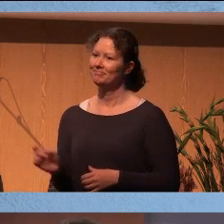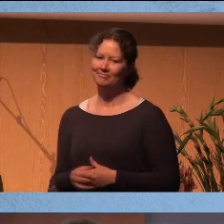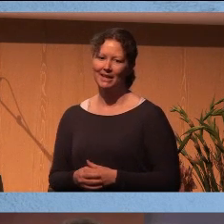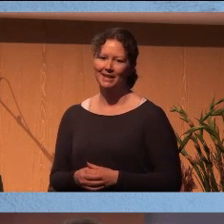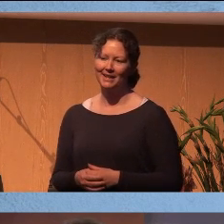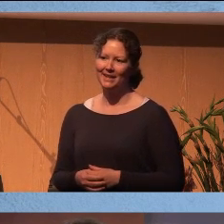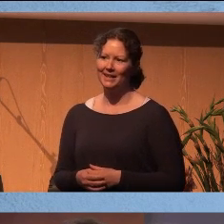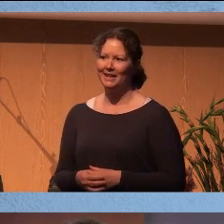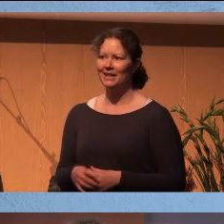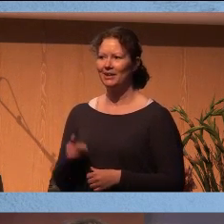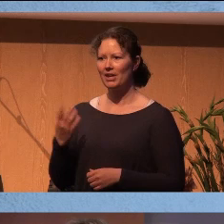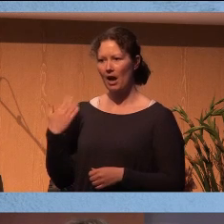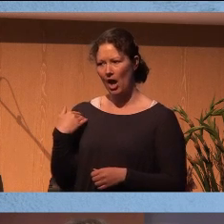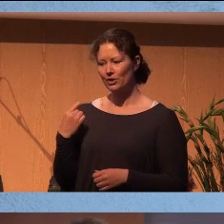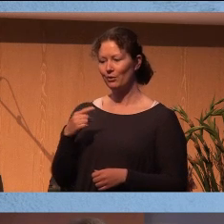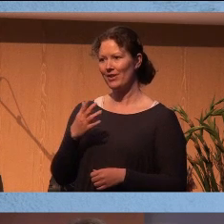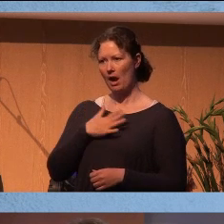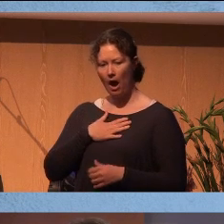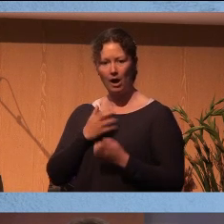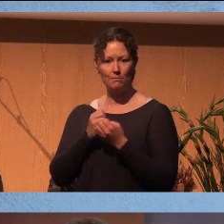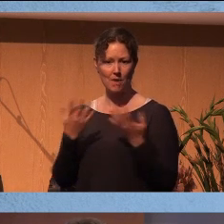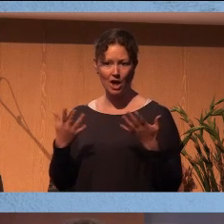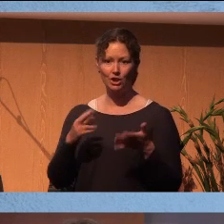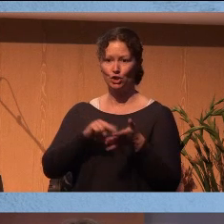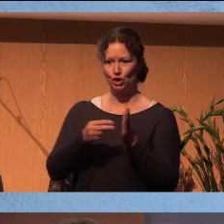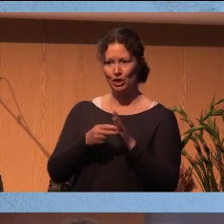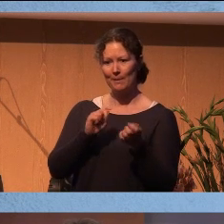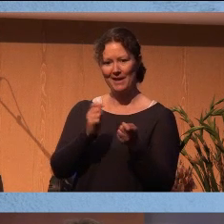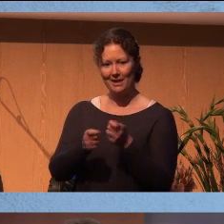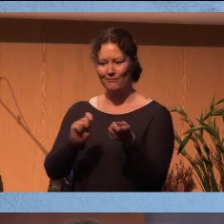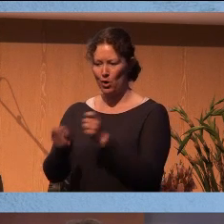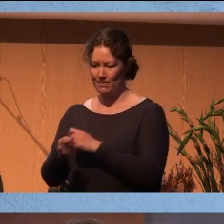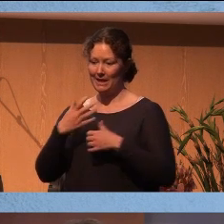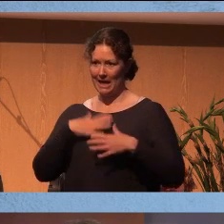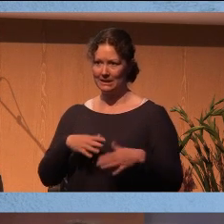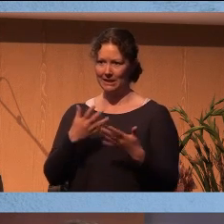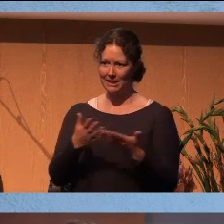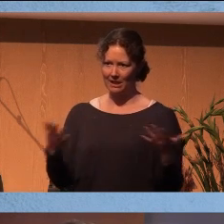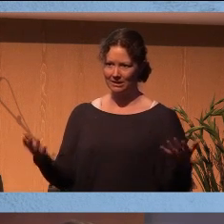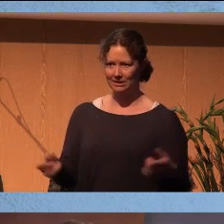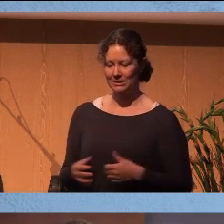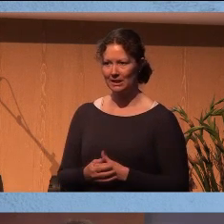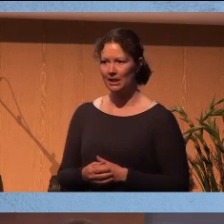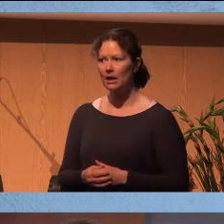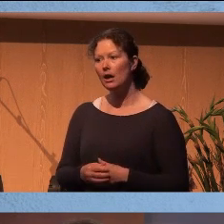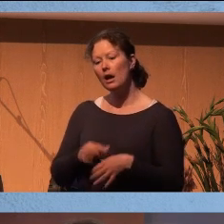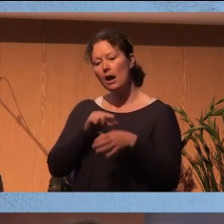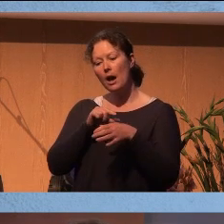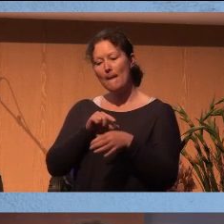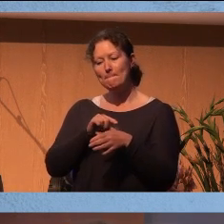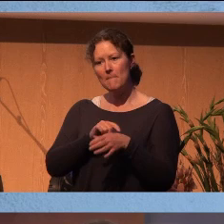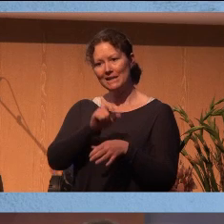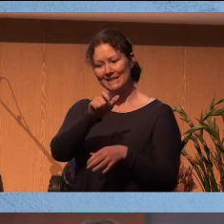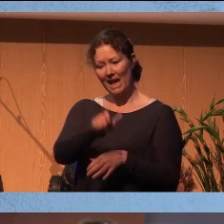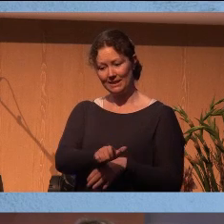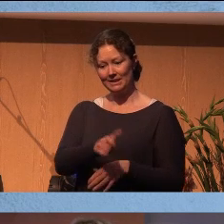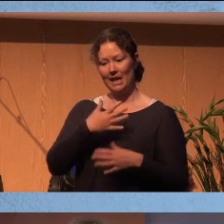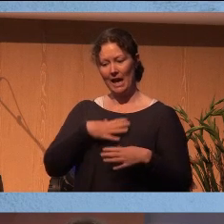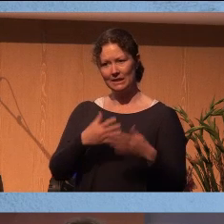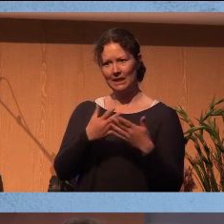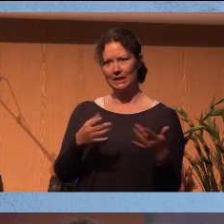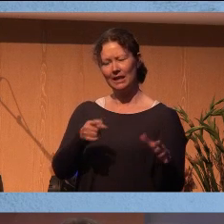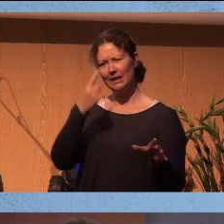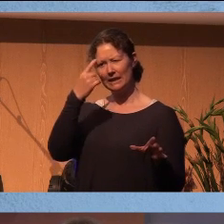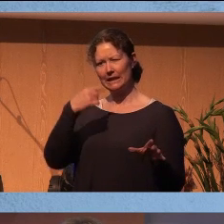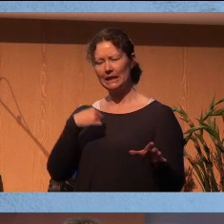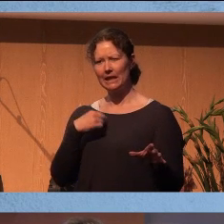Vi har hatt og har mange systemreformer I helsetjenesten. Og pasientens helsetjeneste, tenker jeg,